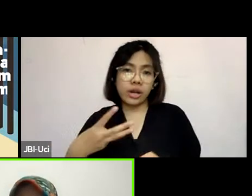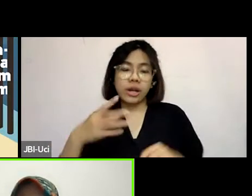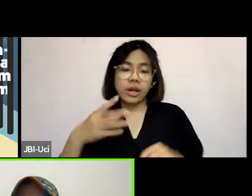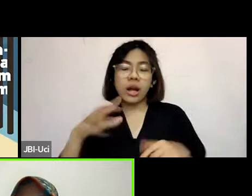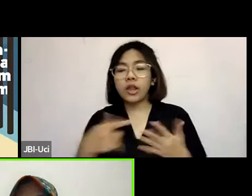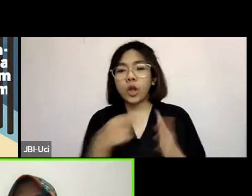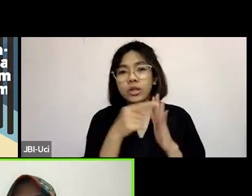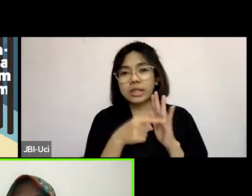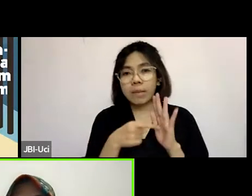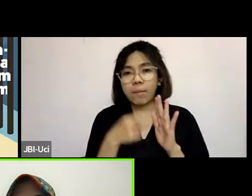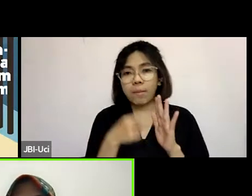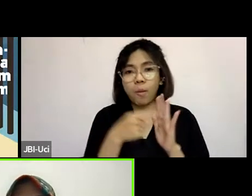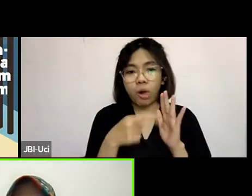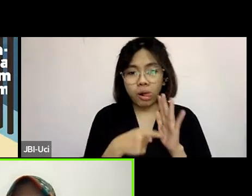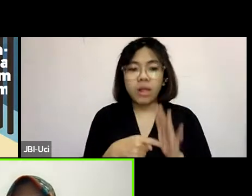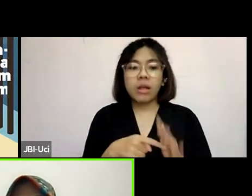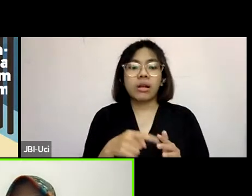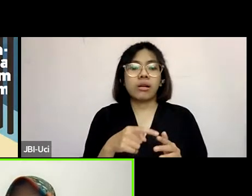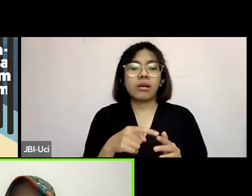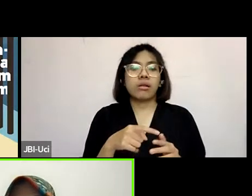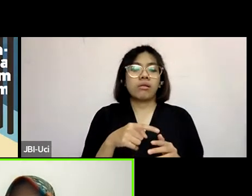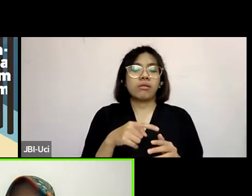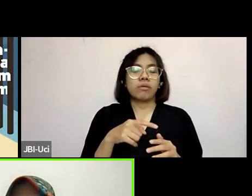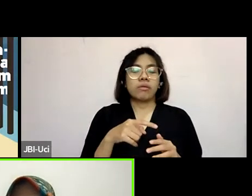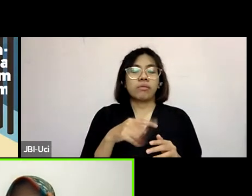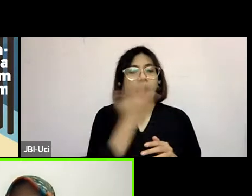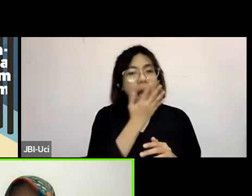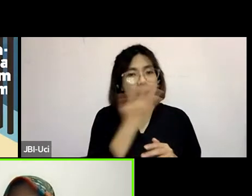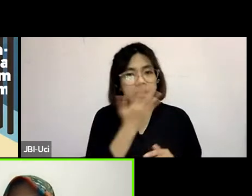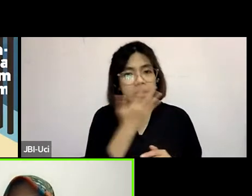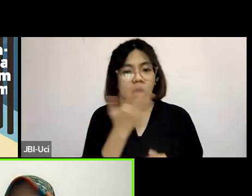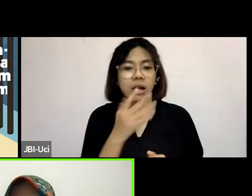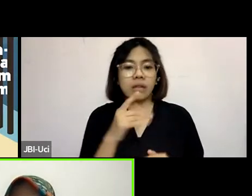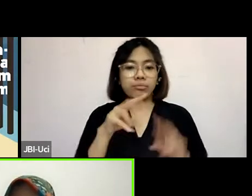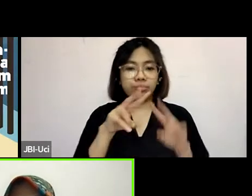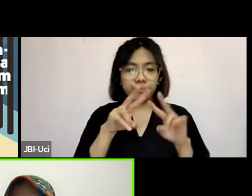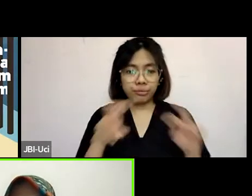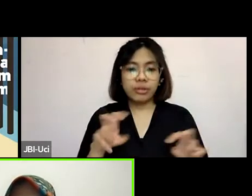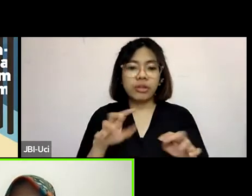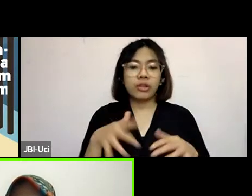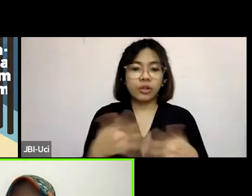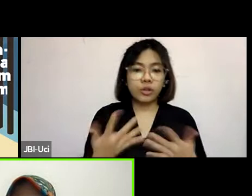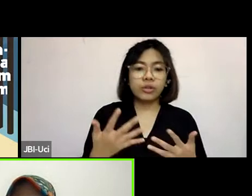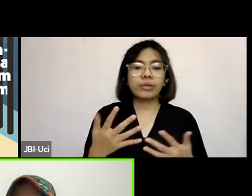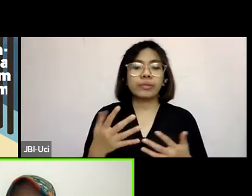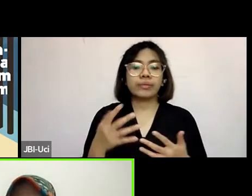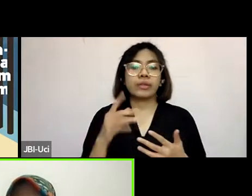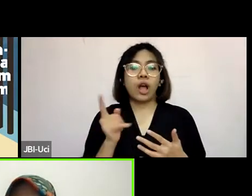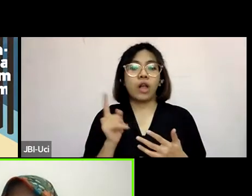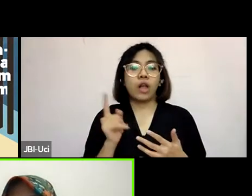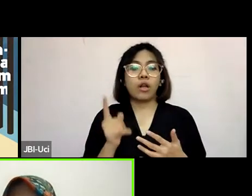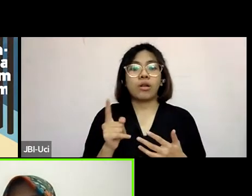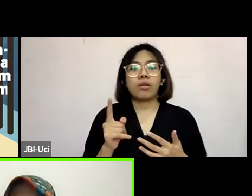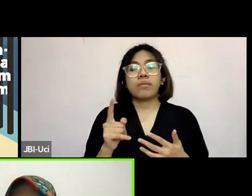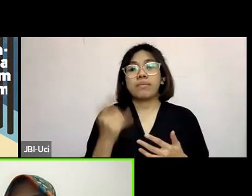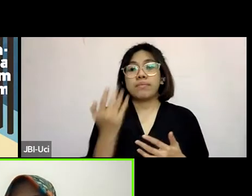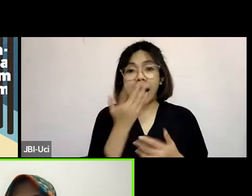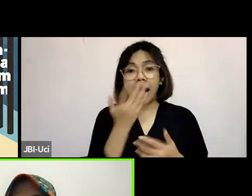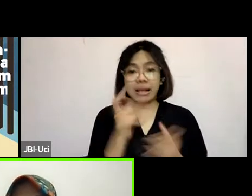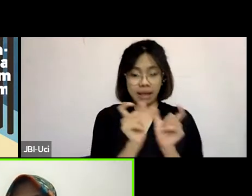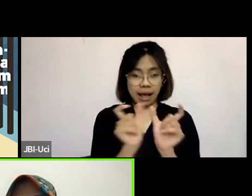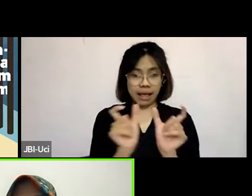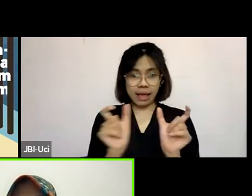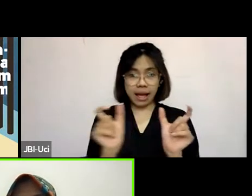tapi tidak hanya bahasa tetapi dari data-data am tersebut bisa ditelusuri M atau melalui